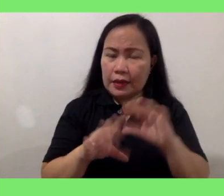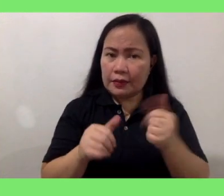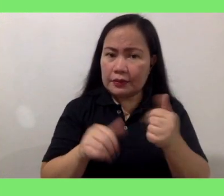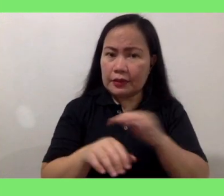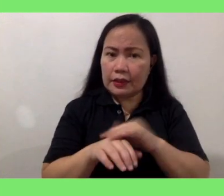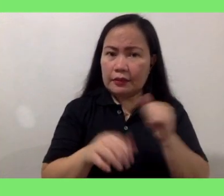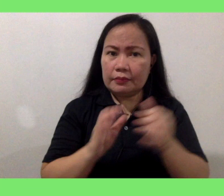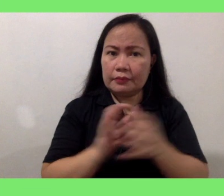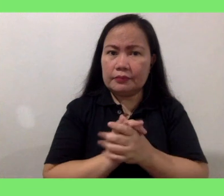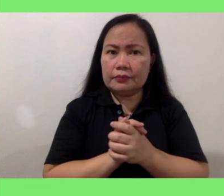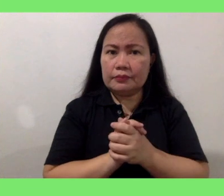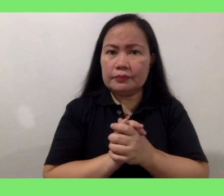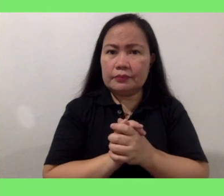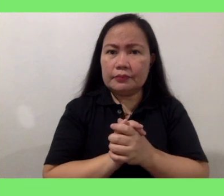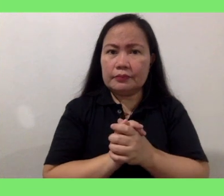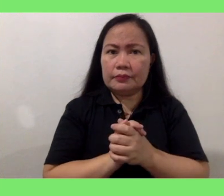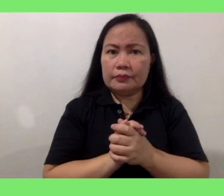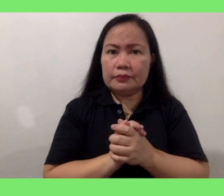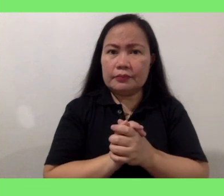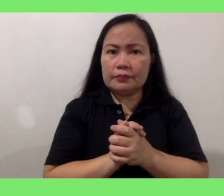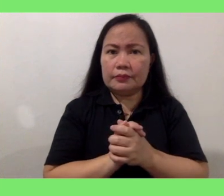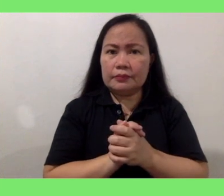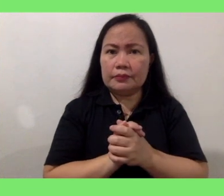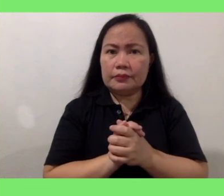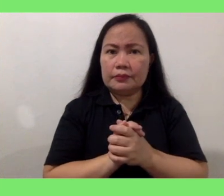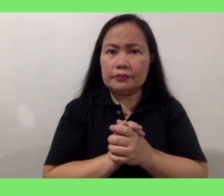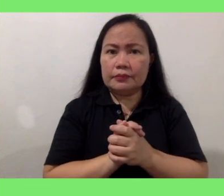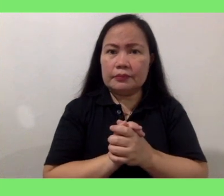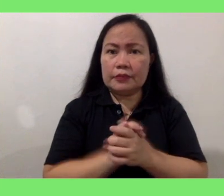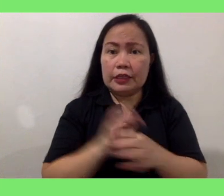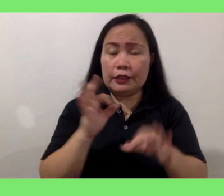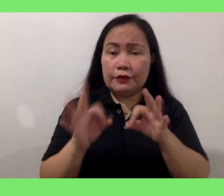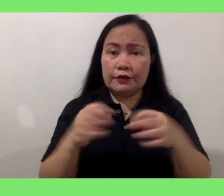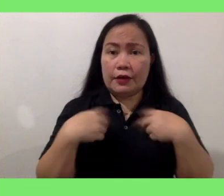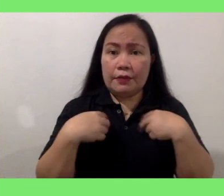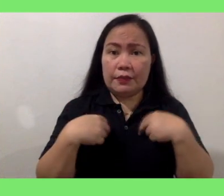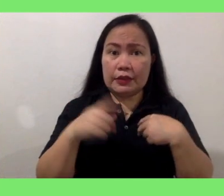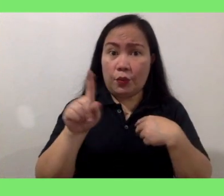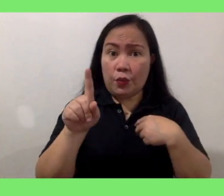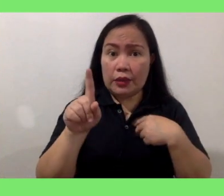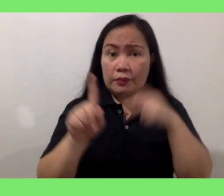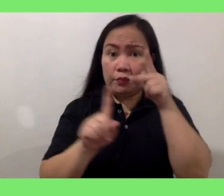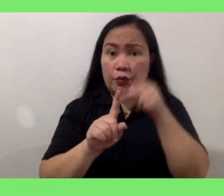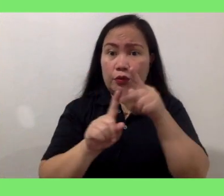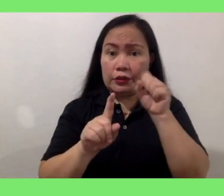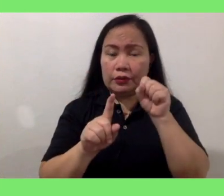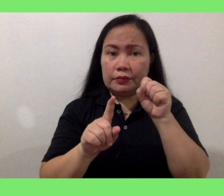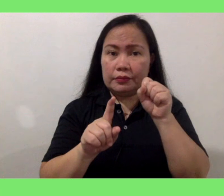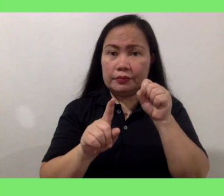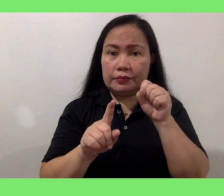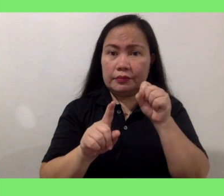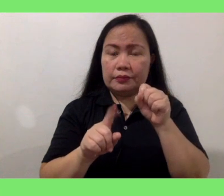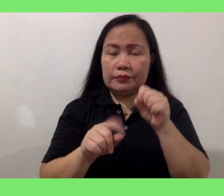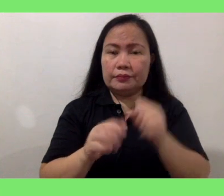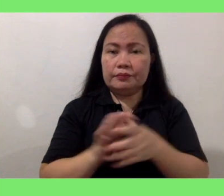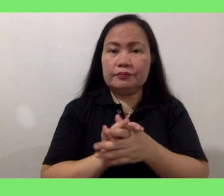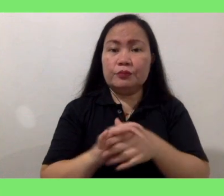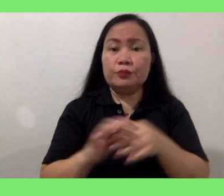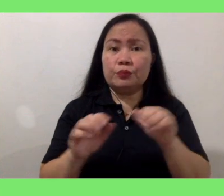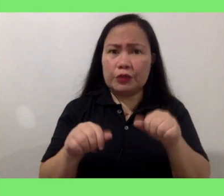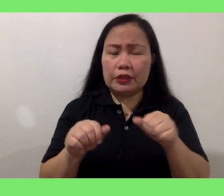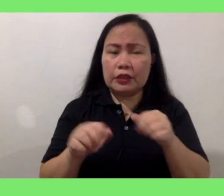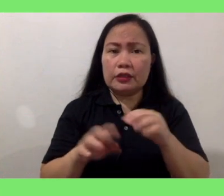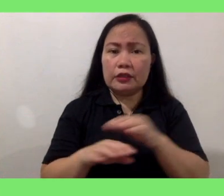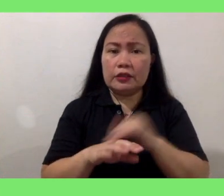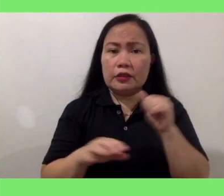siya papangalanan? Okay. So, kung meron pa tayong isang point dito, let's say meron pang isa, pwede